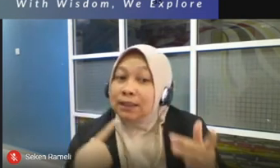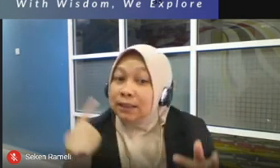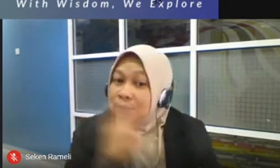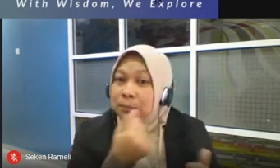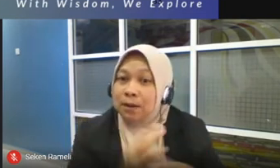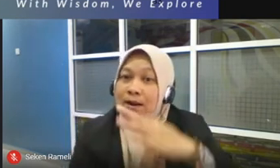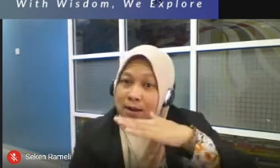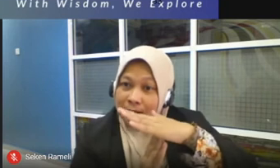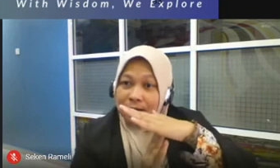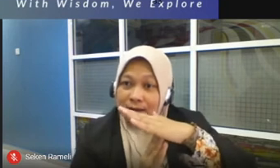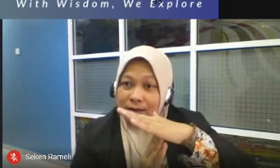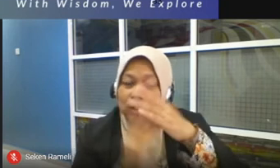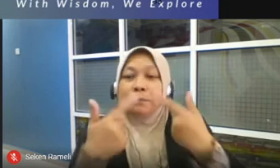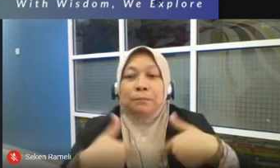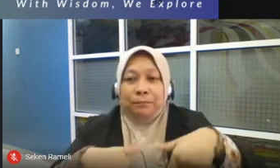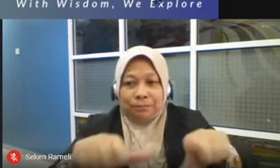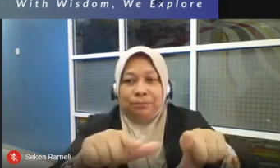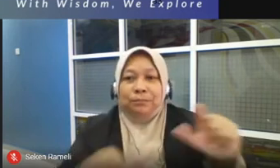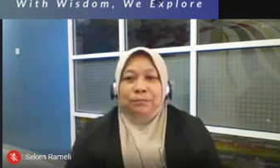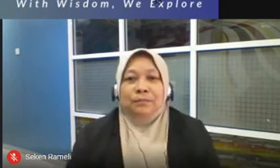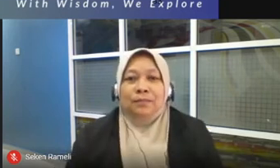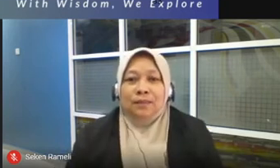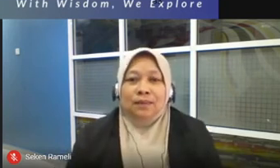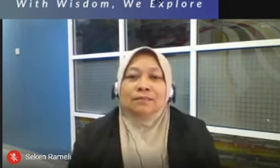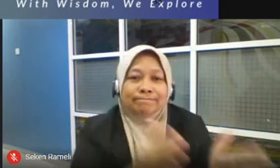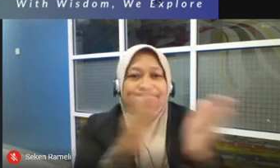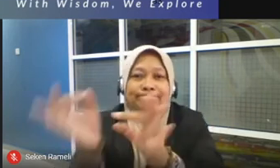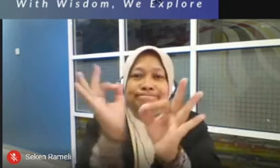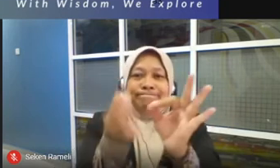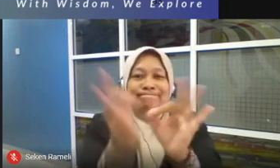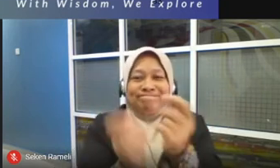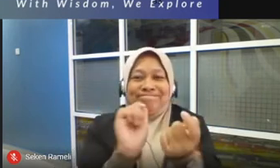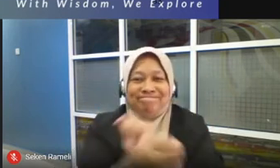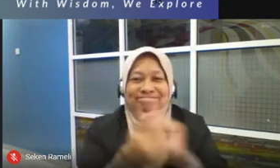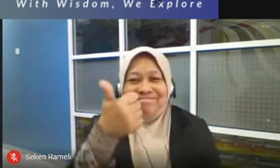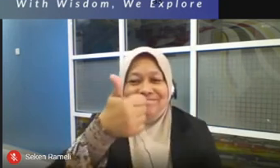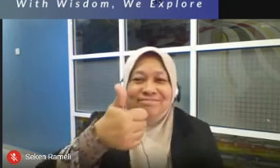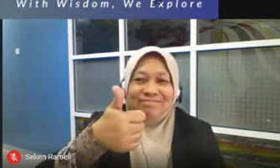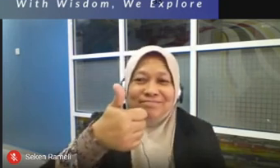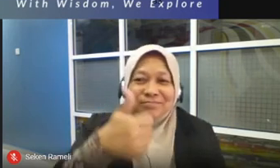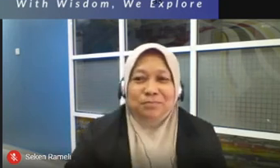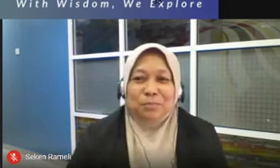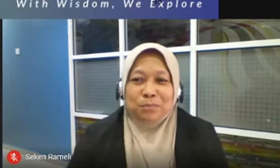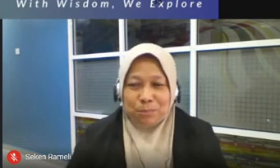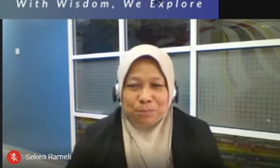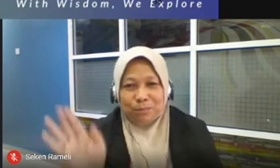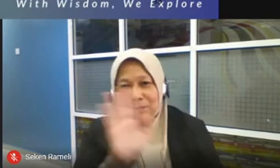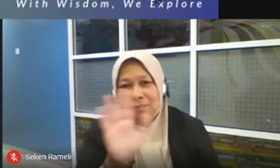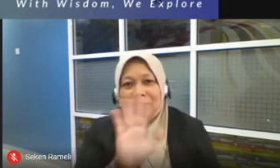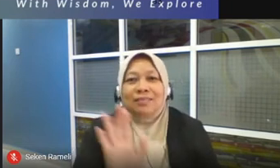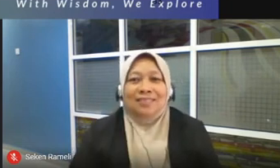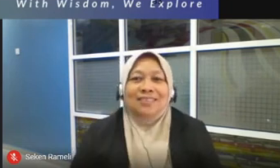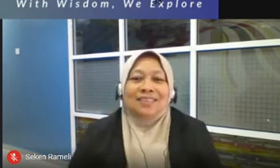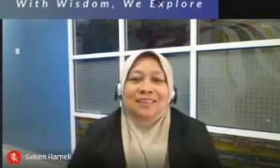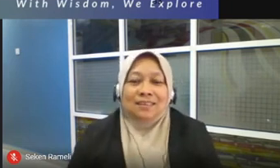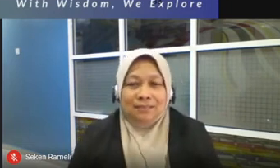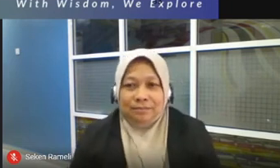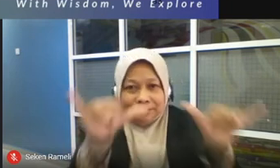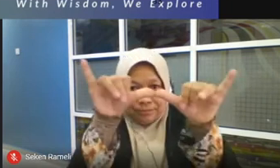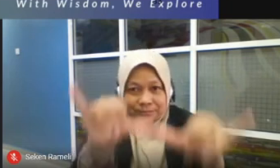berehat dulu Puan Nana bagi memberi laluan kepada pengalihan juru bahasa isyarat. Boleh, so untuk semua viewer kita, stay